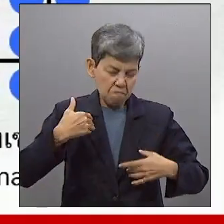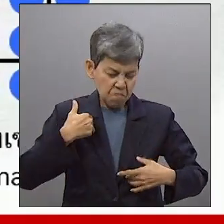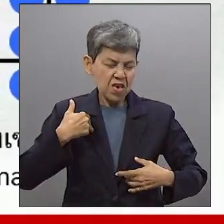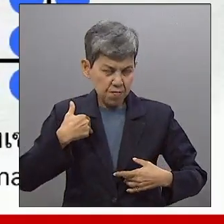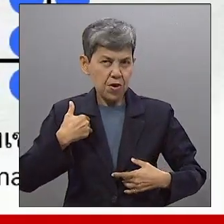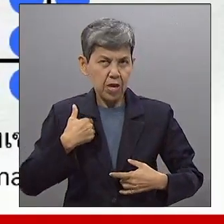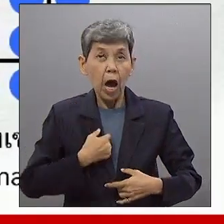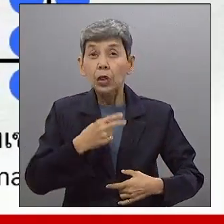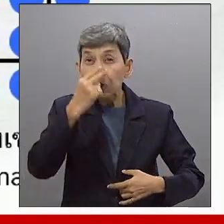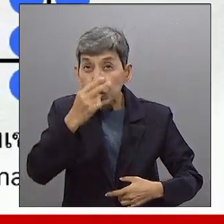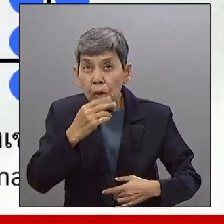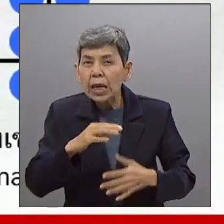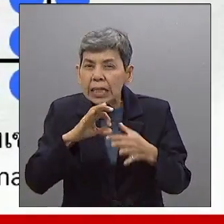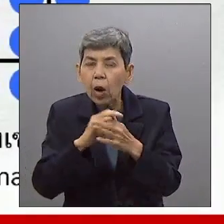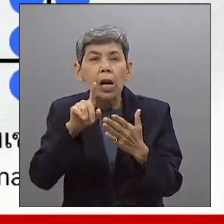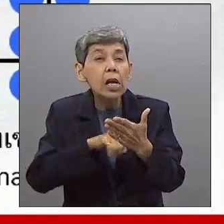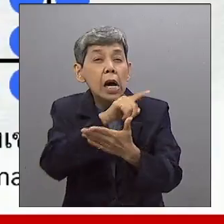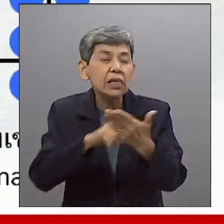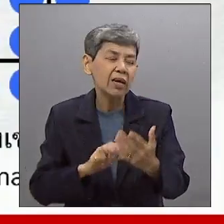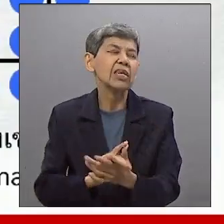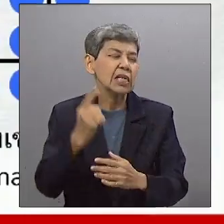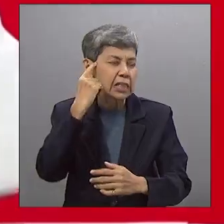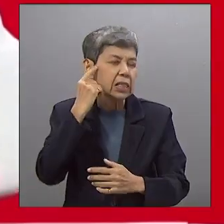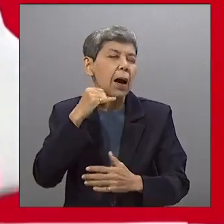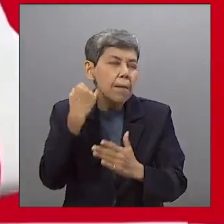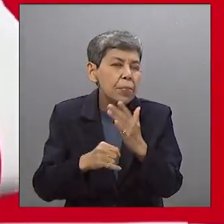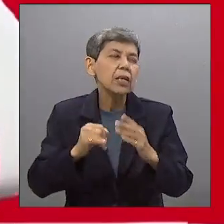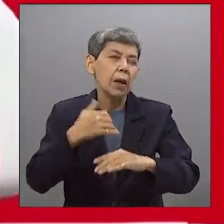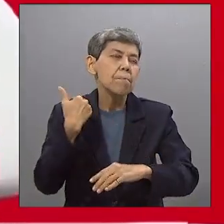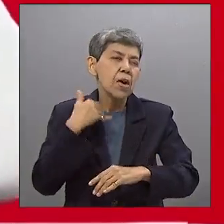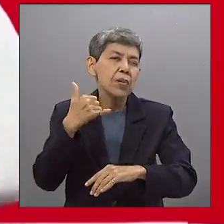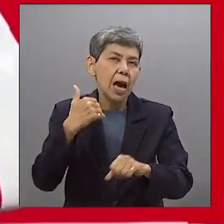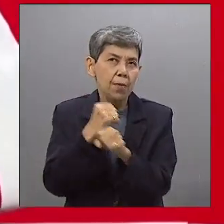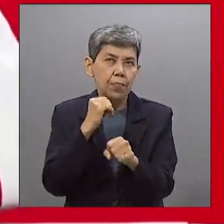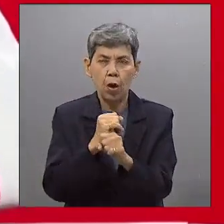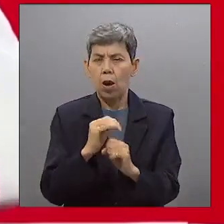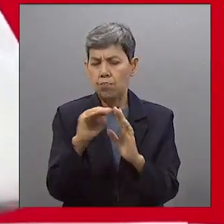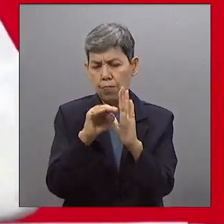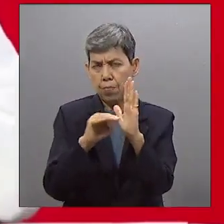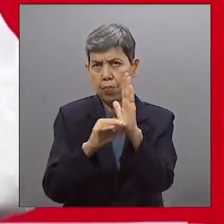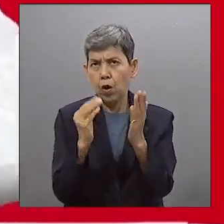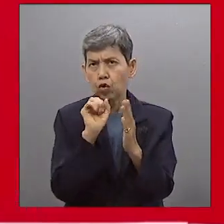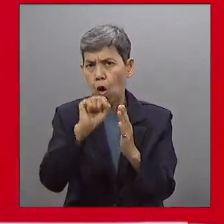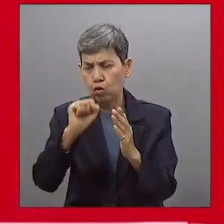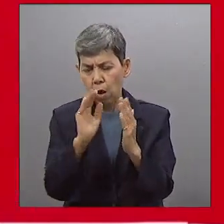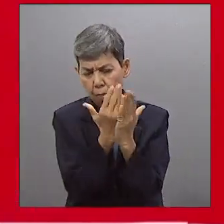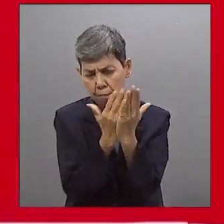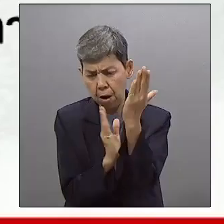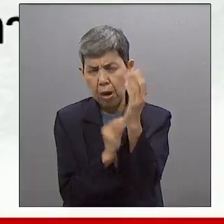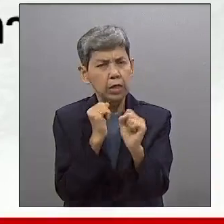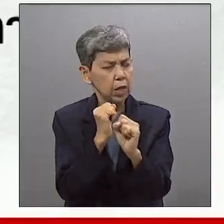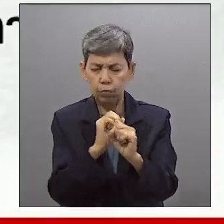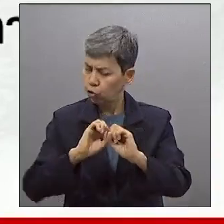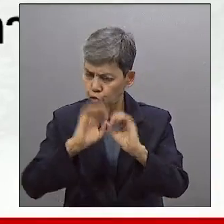ในท้ายที่สุดก็อาจจะทำให้การเลือกตั้งเป็นโมฆะได้ดังนั้นกกตต้องกำหนดเขตเลือกตั้งและจำนวนส.สแต่ละเขตเลือกตั้งให้สมบูรณ์